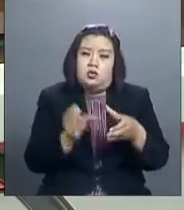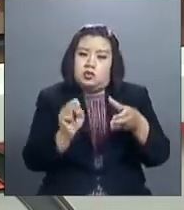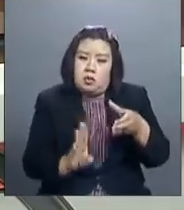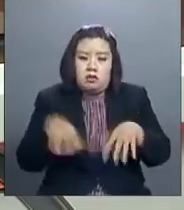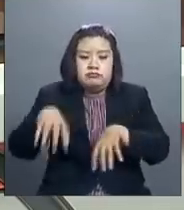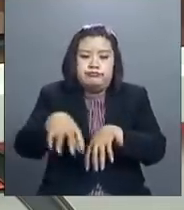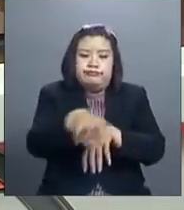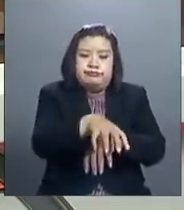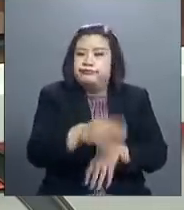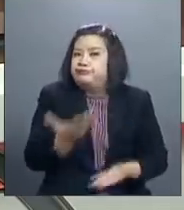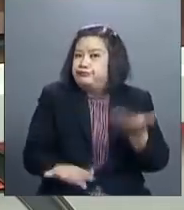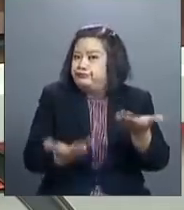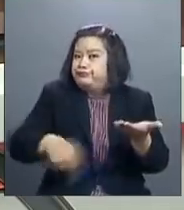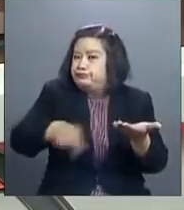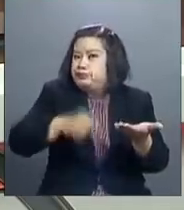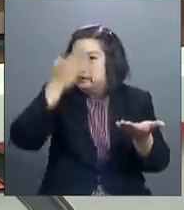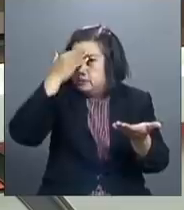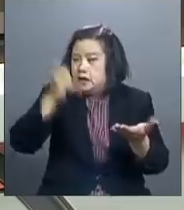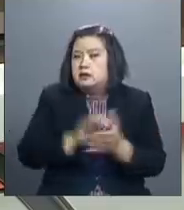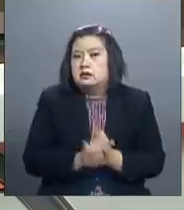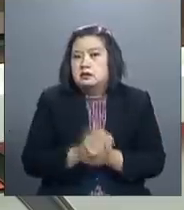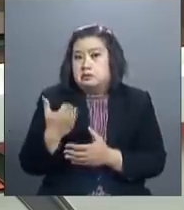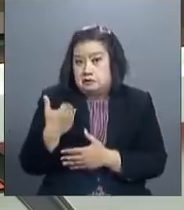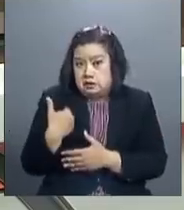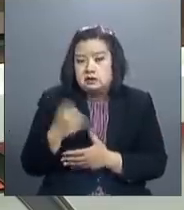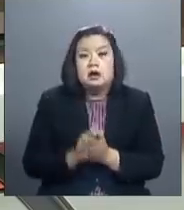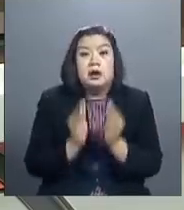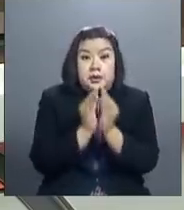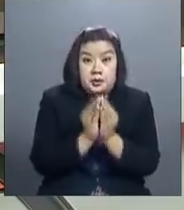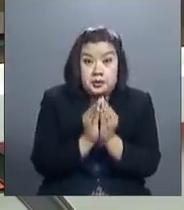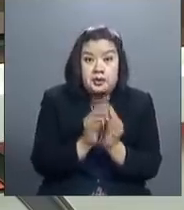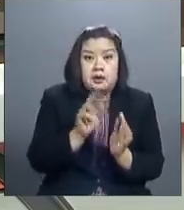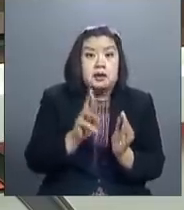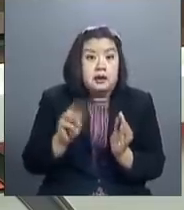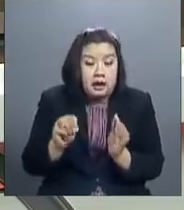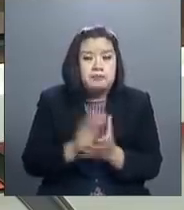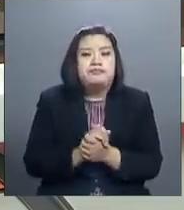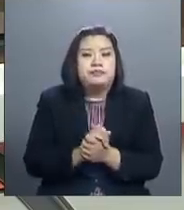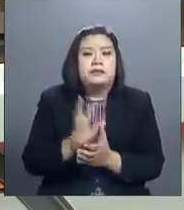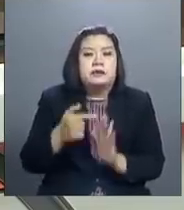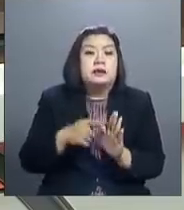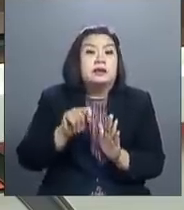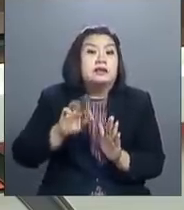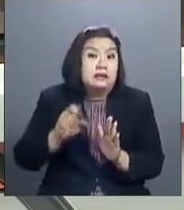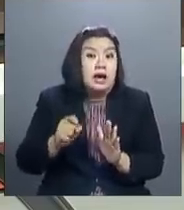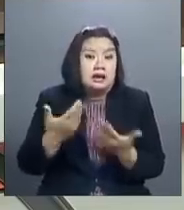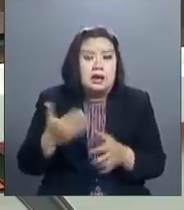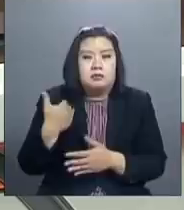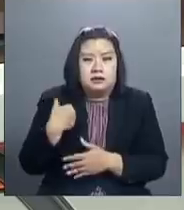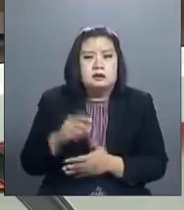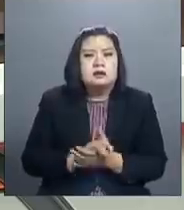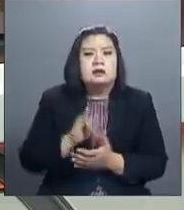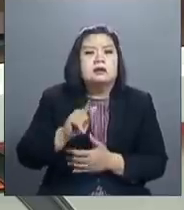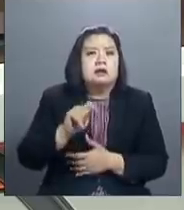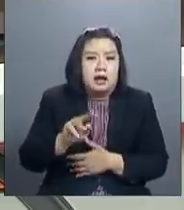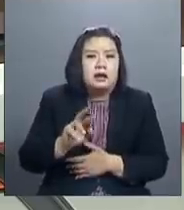ายพรรคการเมืองทีเดียวค่ะไม่ได้มีแค่พรรคเพื่อธรรมหรือว่าพรรคเพื่อชาติเท่านั้นแต่ว่าตอนนี้กำลังจะมีพรรคไทยรักษาชาติขึ้นมาอีกหนึ่